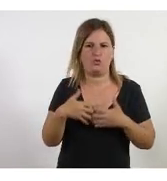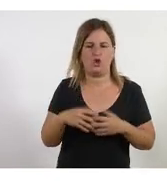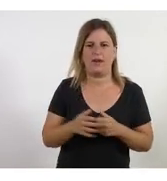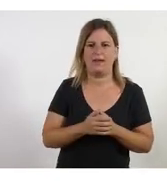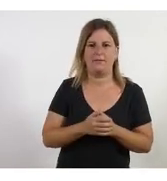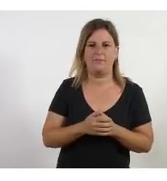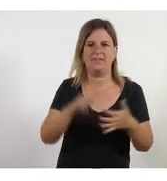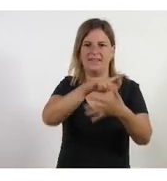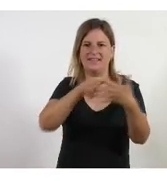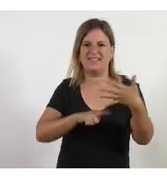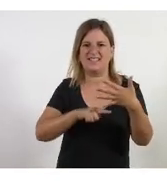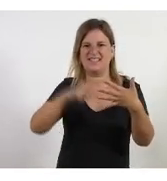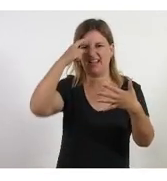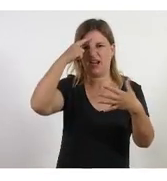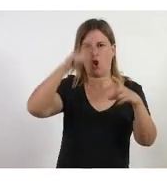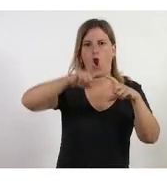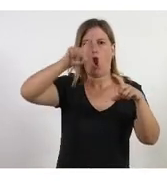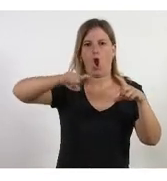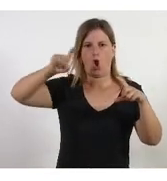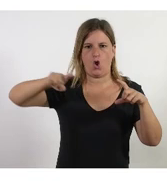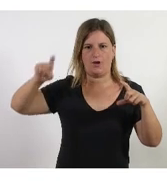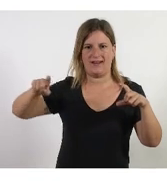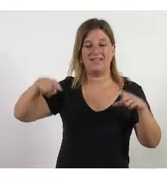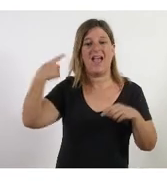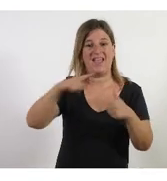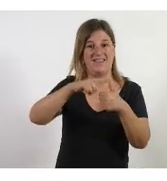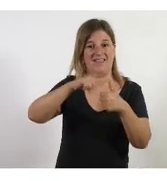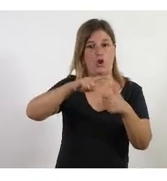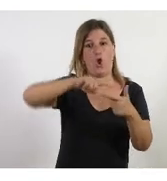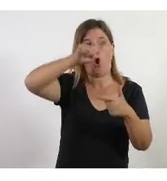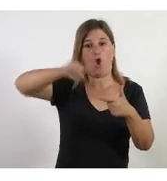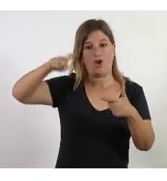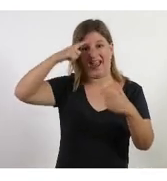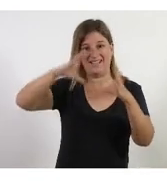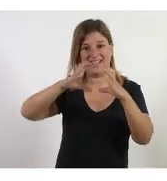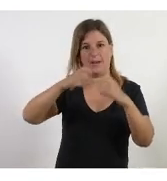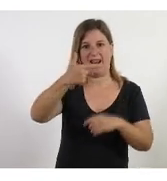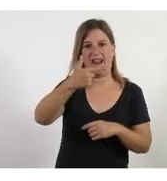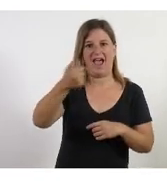5 tipus d'ones cerebrals. Tenim l'ona cerebral gamma, que és